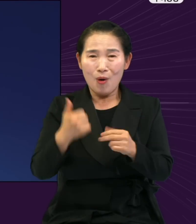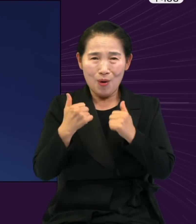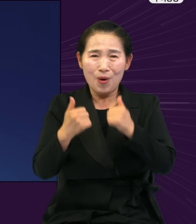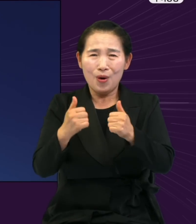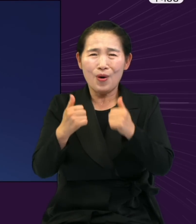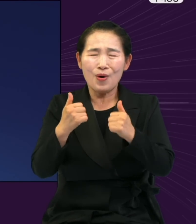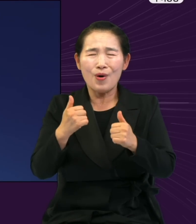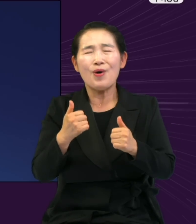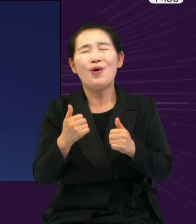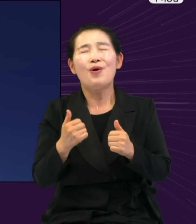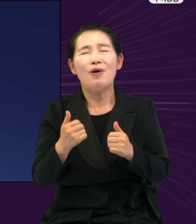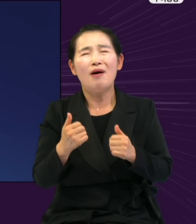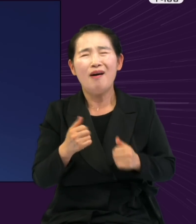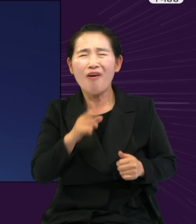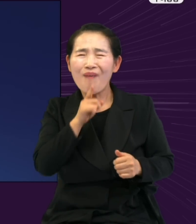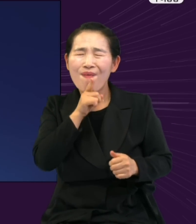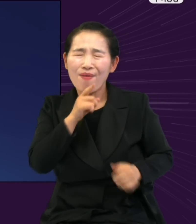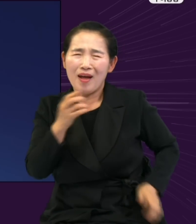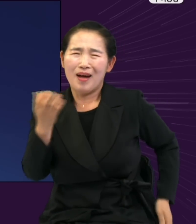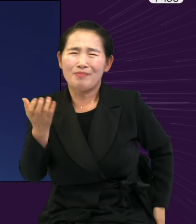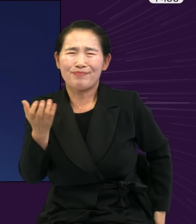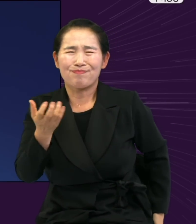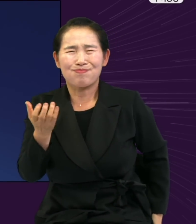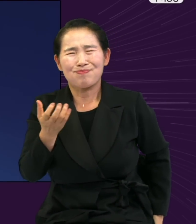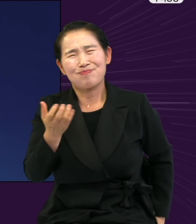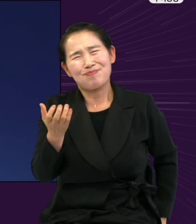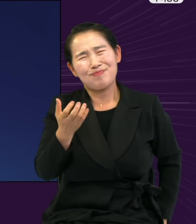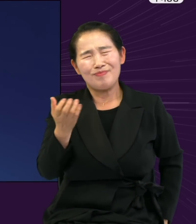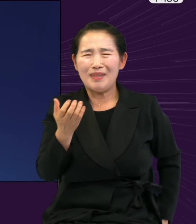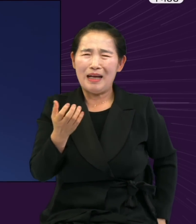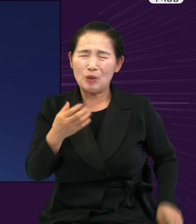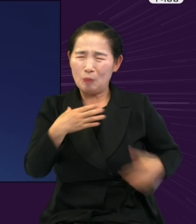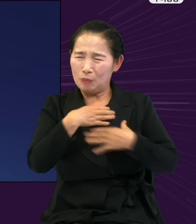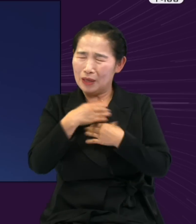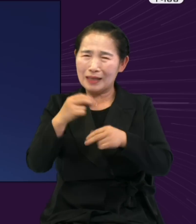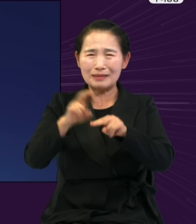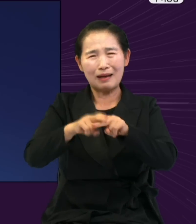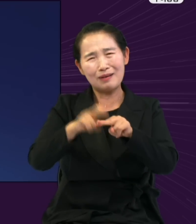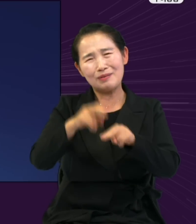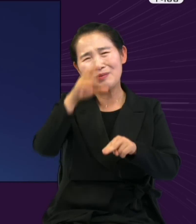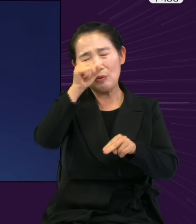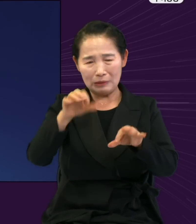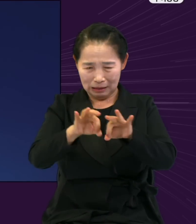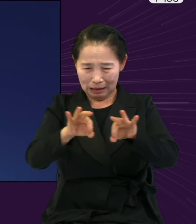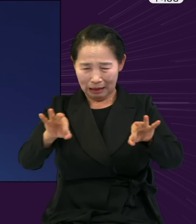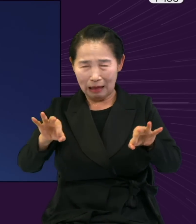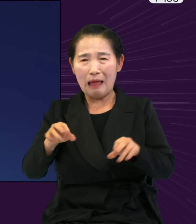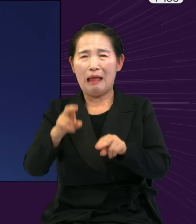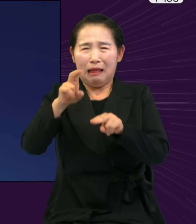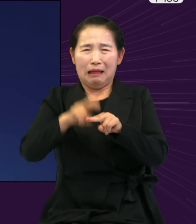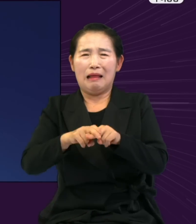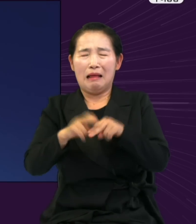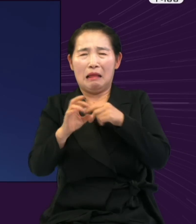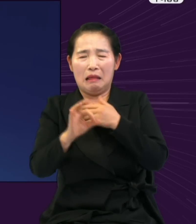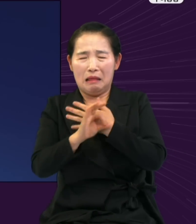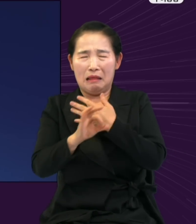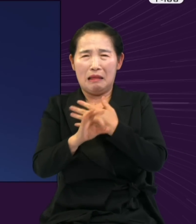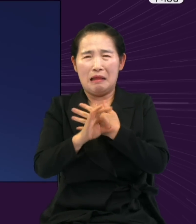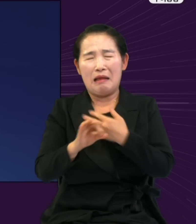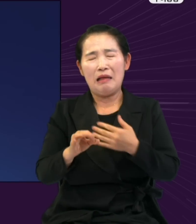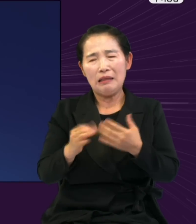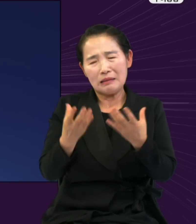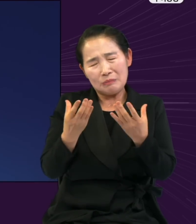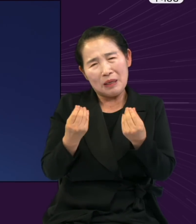아프고, 이왕 앉혀줄 거면 좀 편한 자리로 앉혀주지 왜 이렇게 엉덩이는 아프고, 이제 그만하고 싶다,